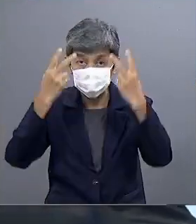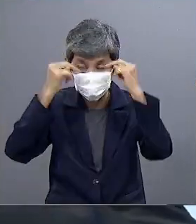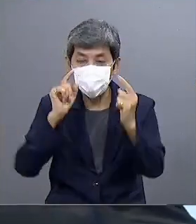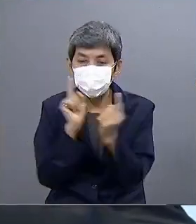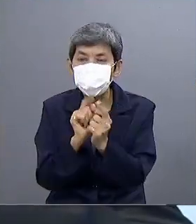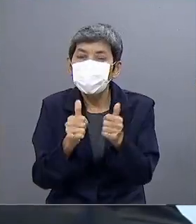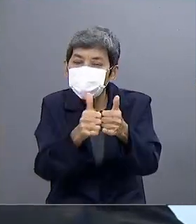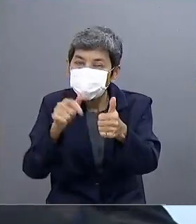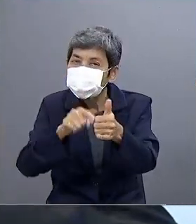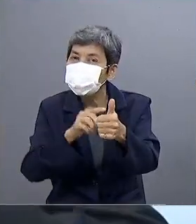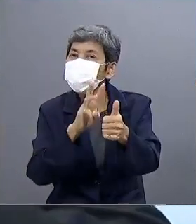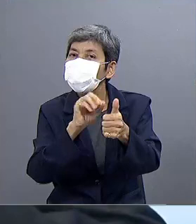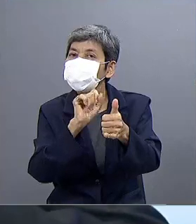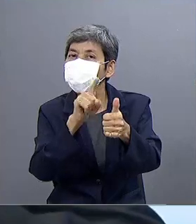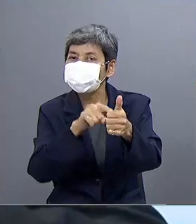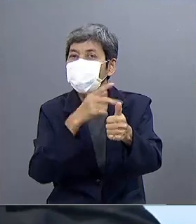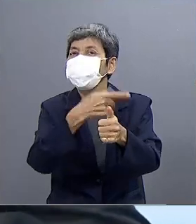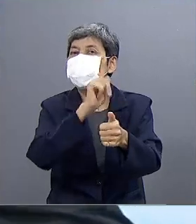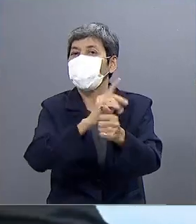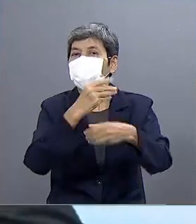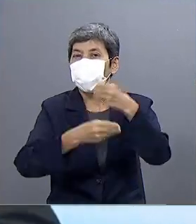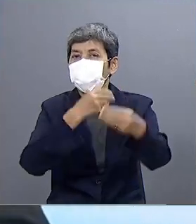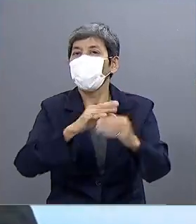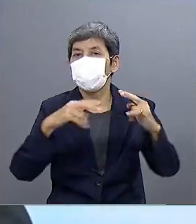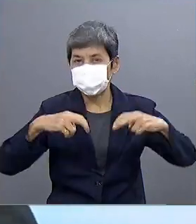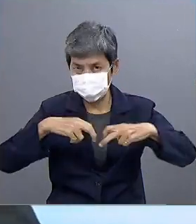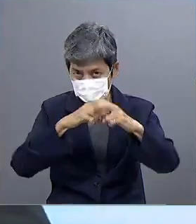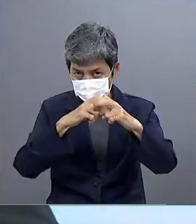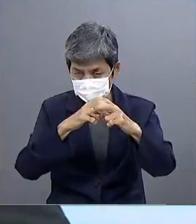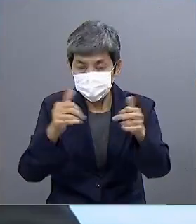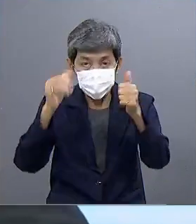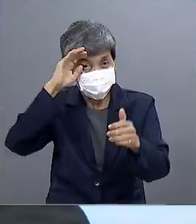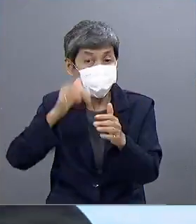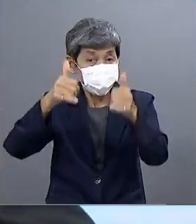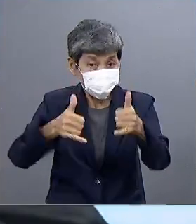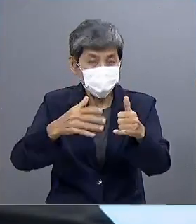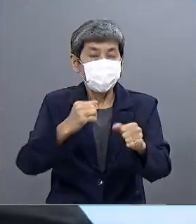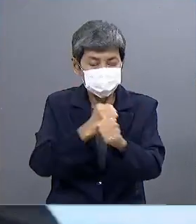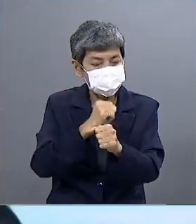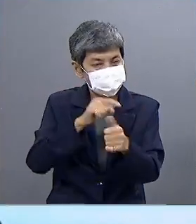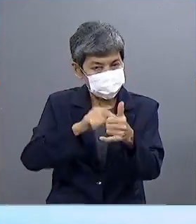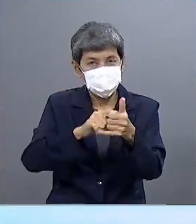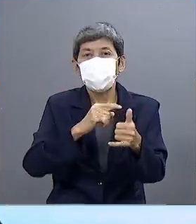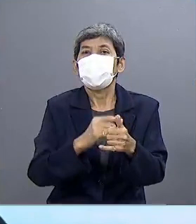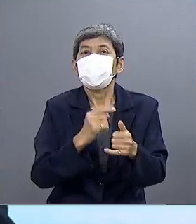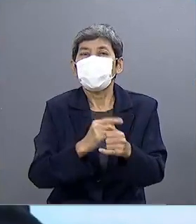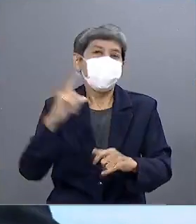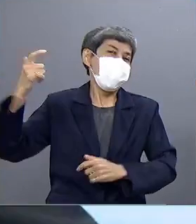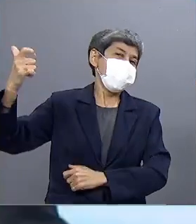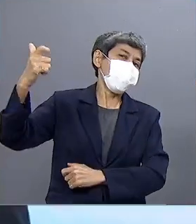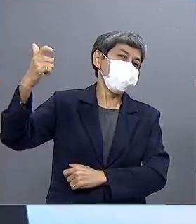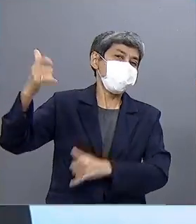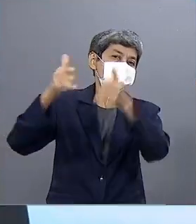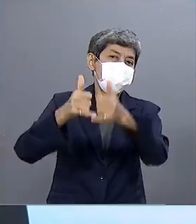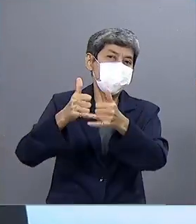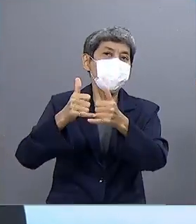ศักดิ์พิษณุวงศ์ประธานหอการค้าจังหวัดสุรินทร์นะคะเมื่อสักครู่ภาพที่เห็นนั้นไปคือท่านเนี่ยไปถ่ายเซลฟี่นะคะกับคุณ